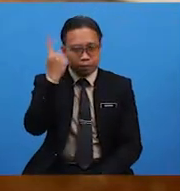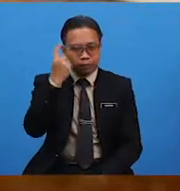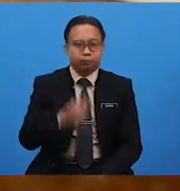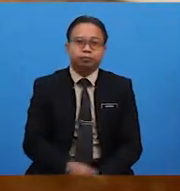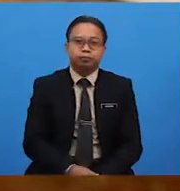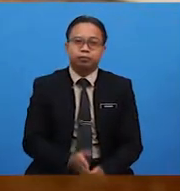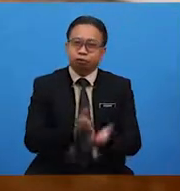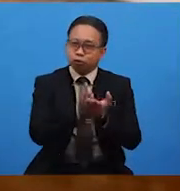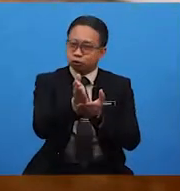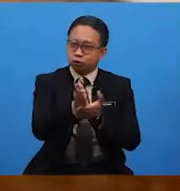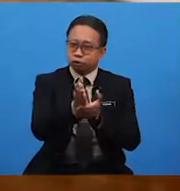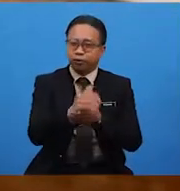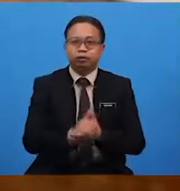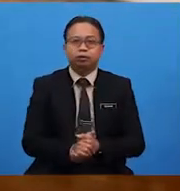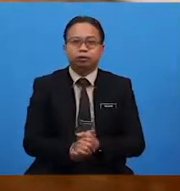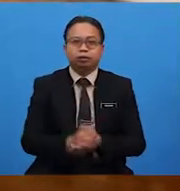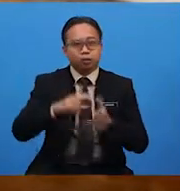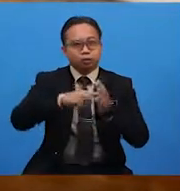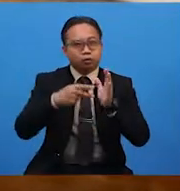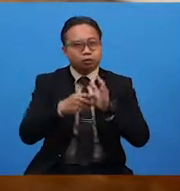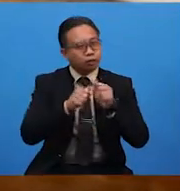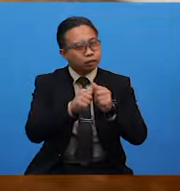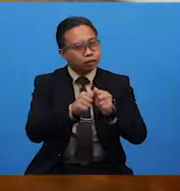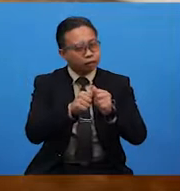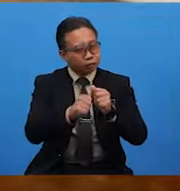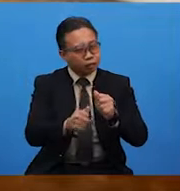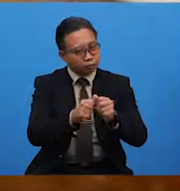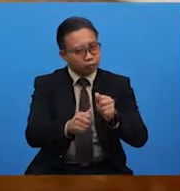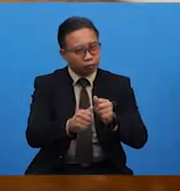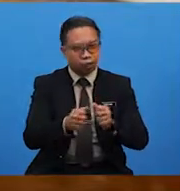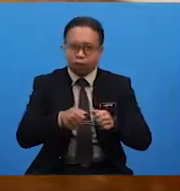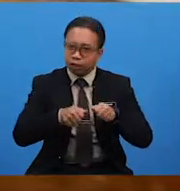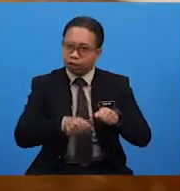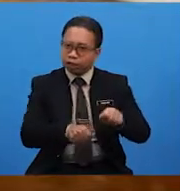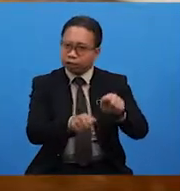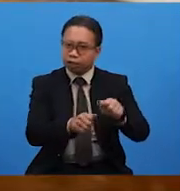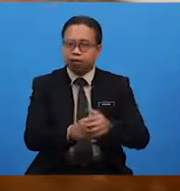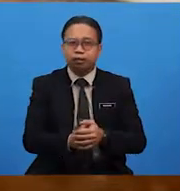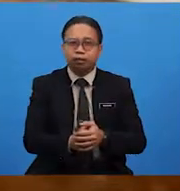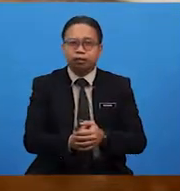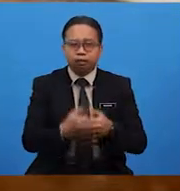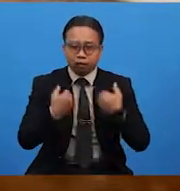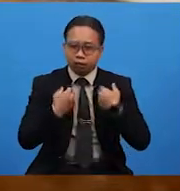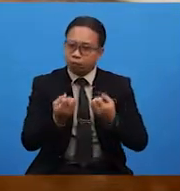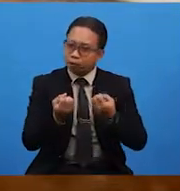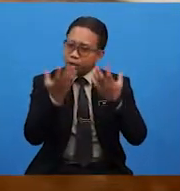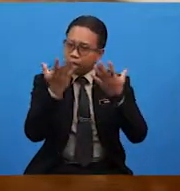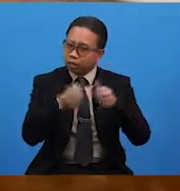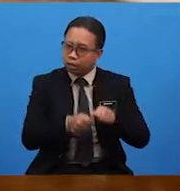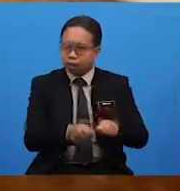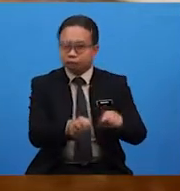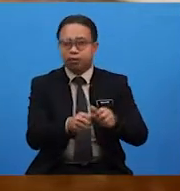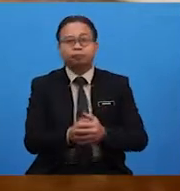terus dengan penerangannya jadi masuknya setiap aliran yang wujud nih rumah kita sebenarnya dalam sendiri ada banyak alirannya